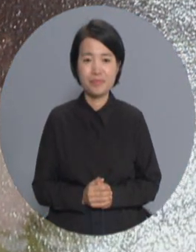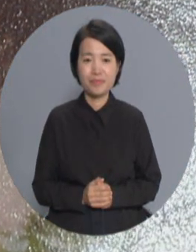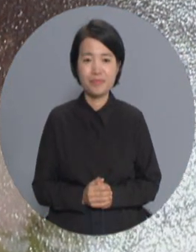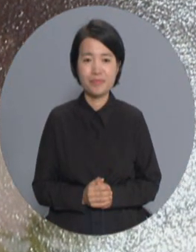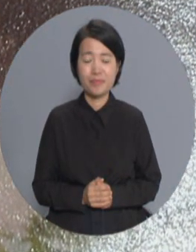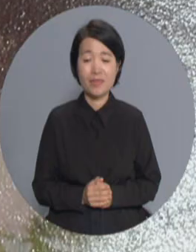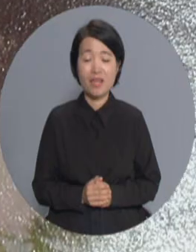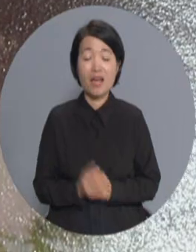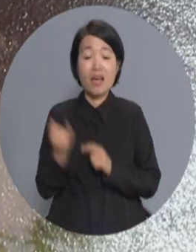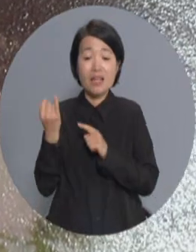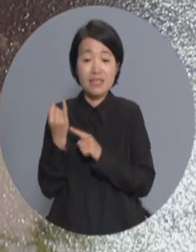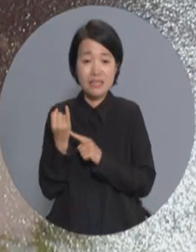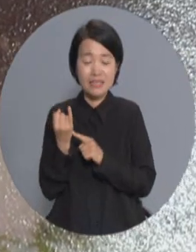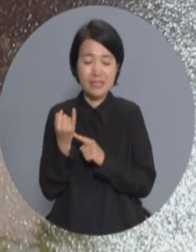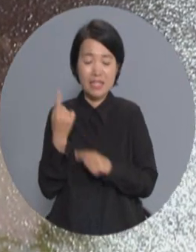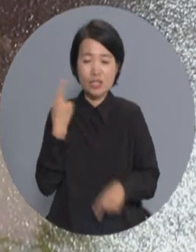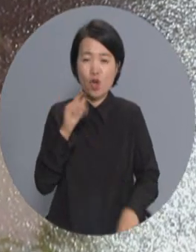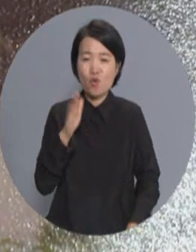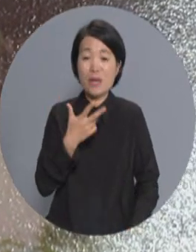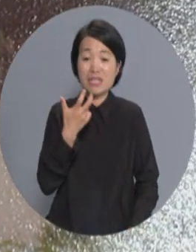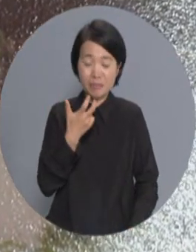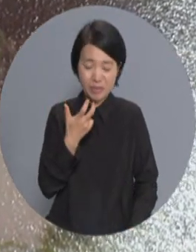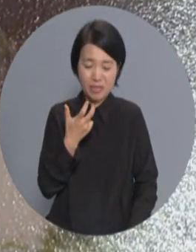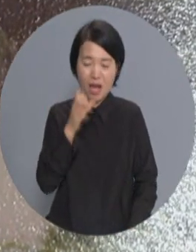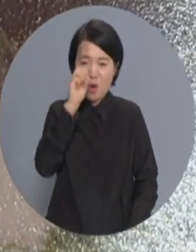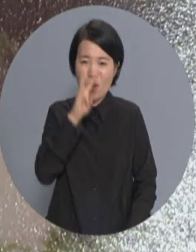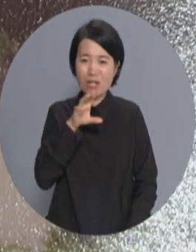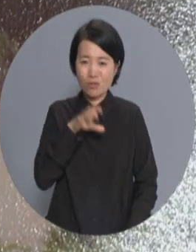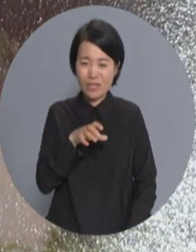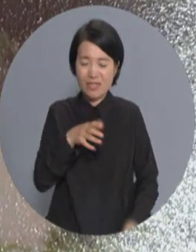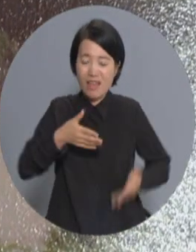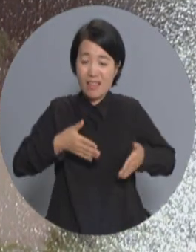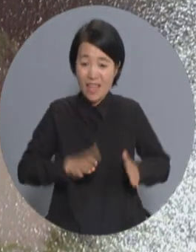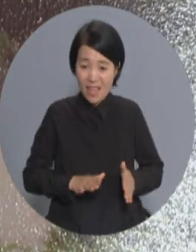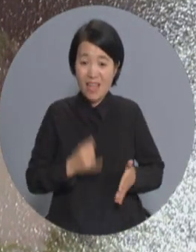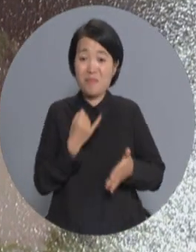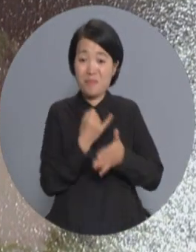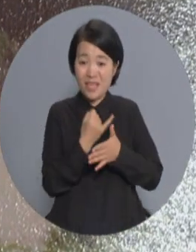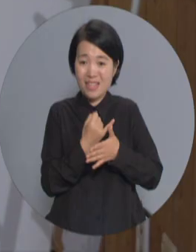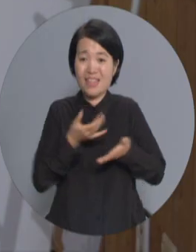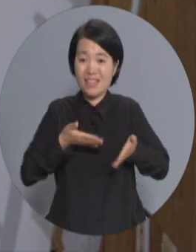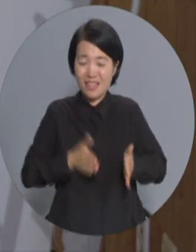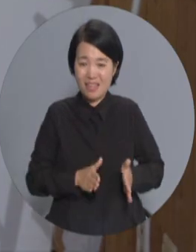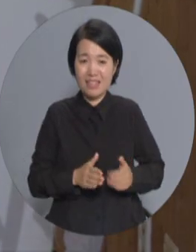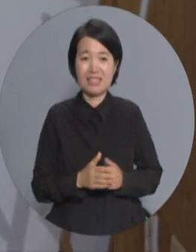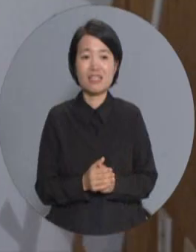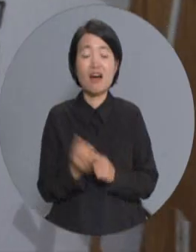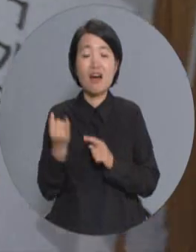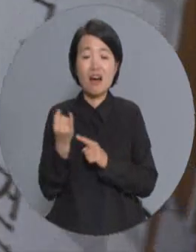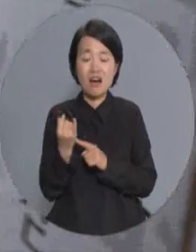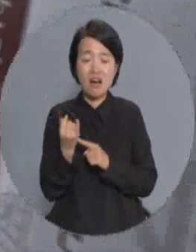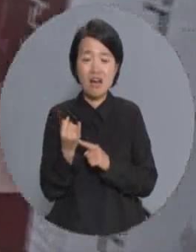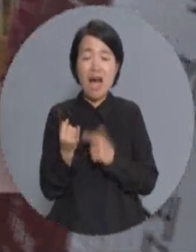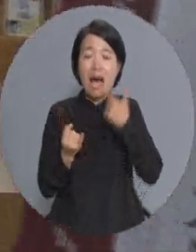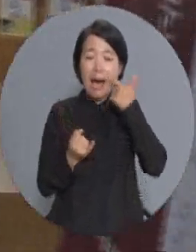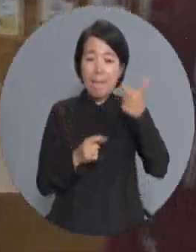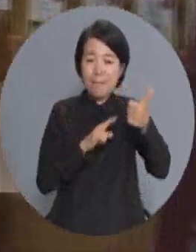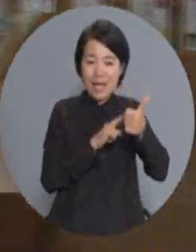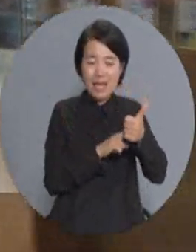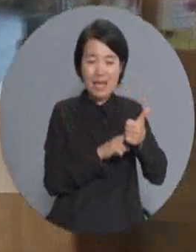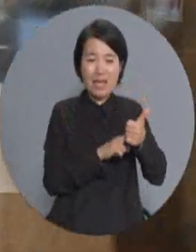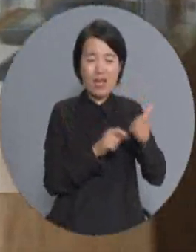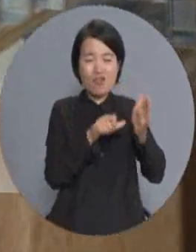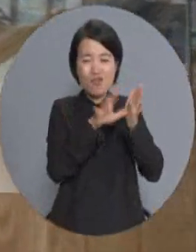지난 1970년 광주에서 3남매 가운데 장녀로 태어난 소설가 한강. 소설 아재아재 바라아재를